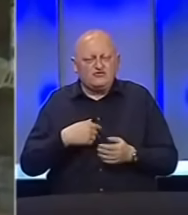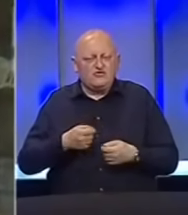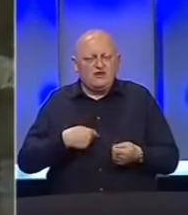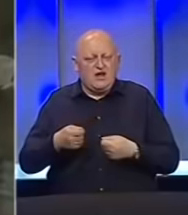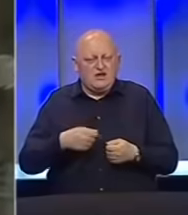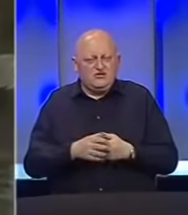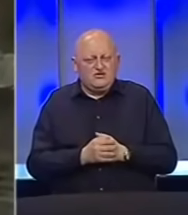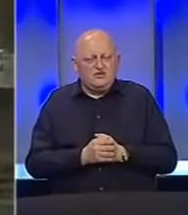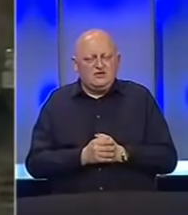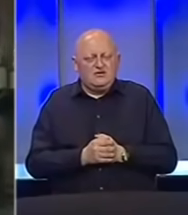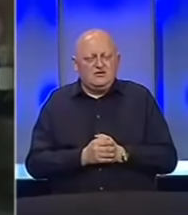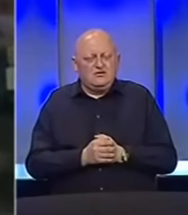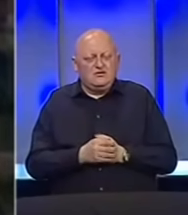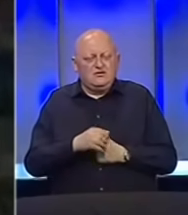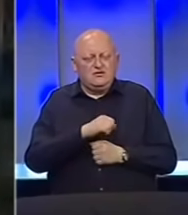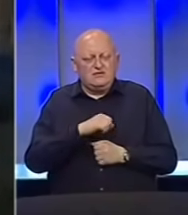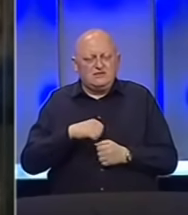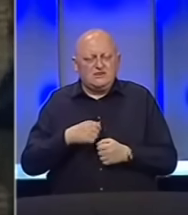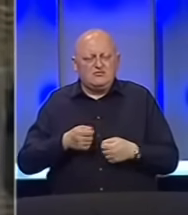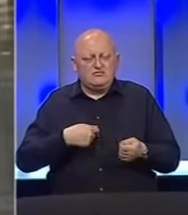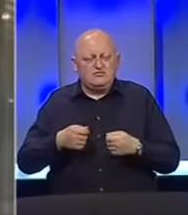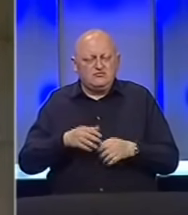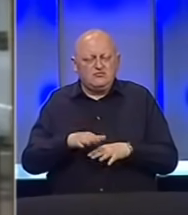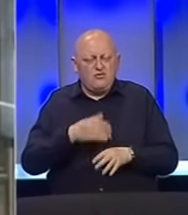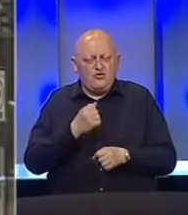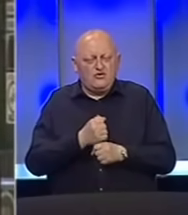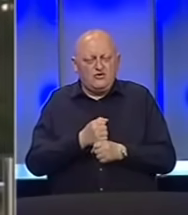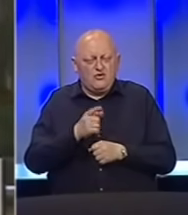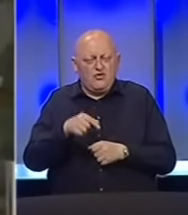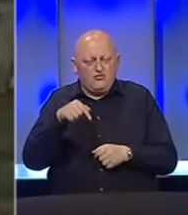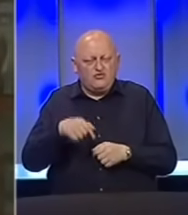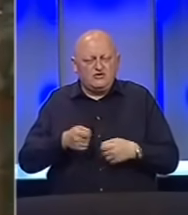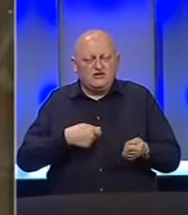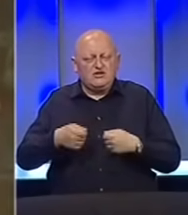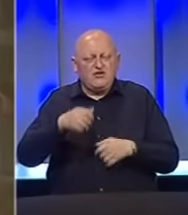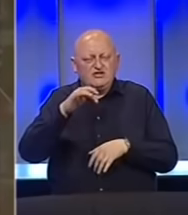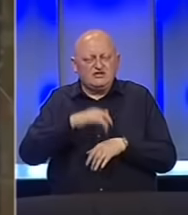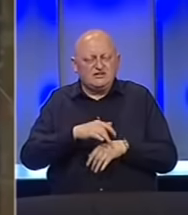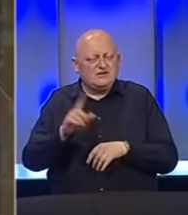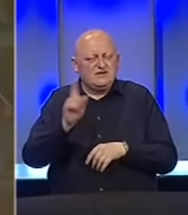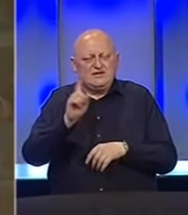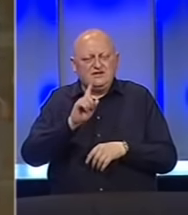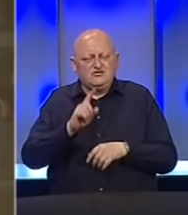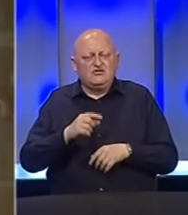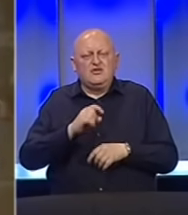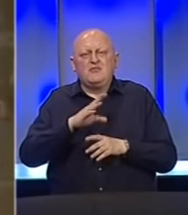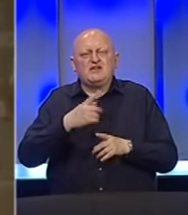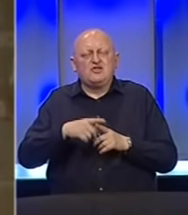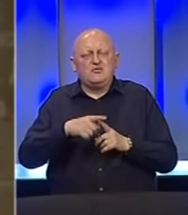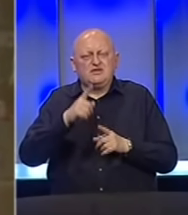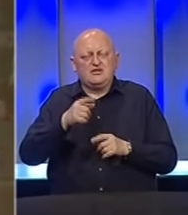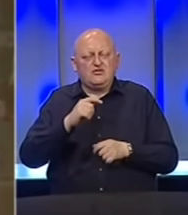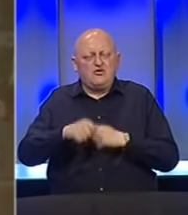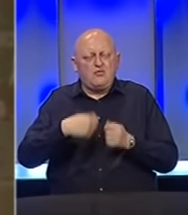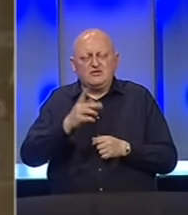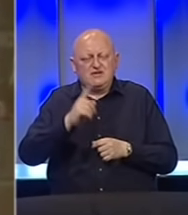radnje. Samostalne radnje su počele sa radom, no ove unutar trgovačkih centara nisu. Bez obzira na to, poslodavci